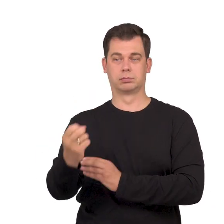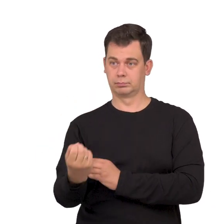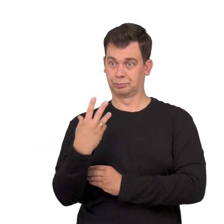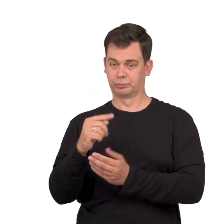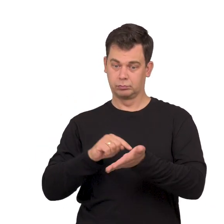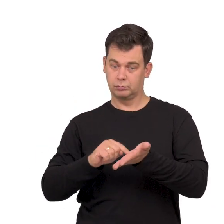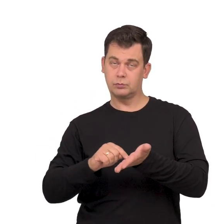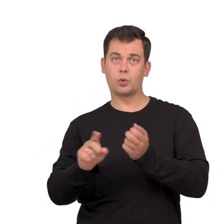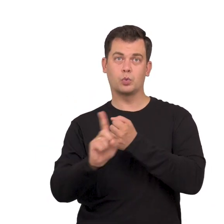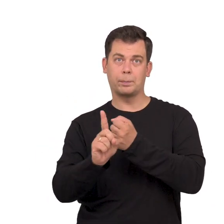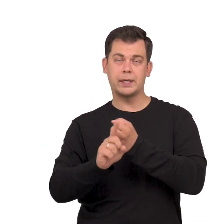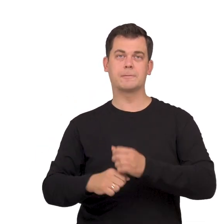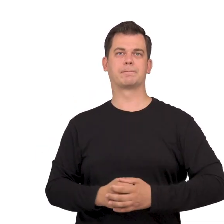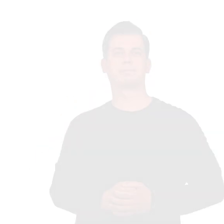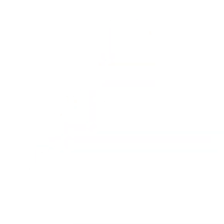kodem.